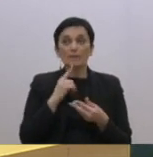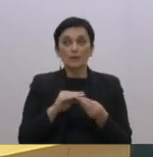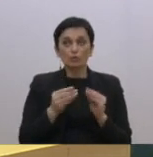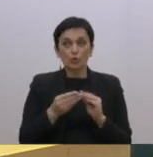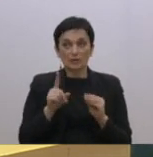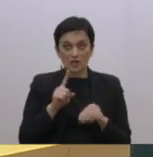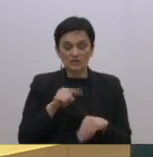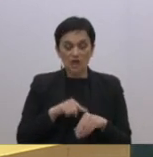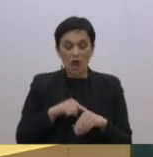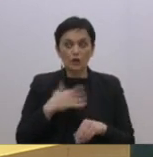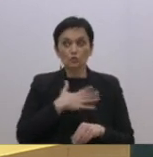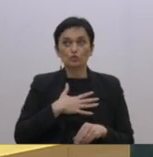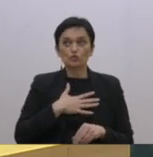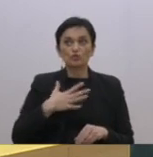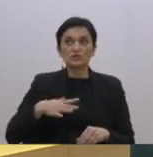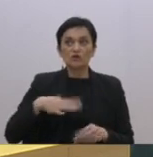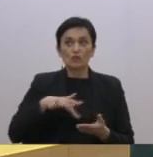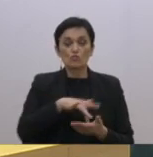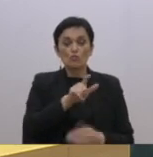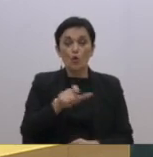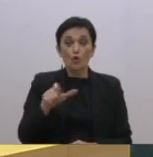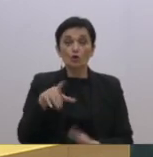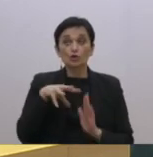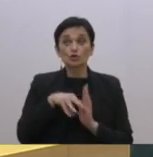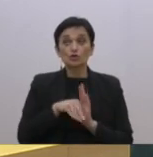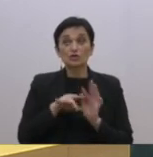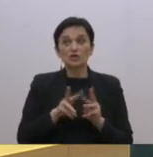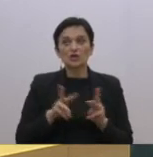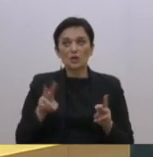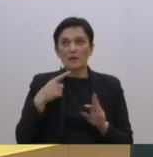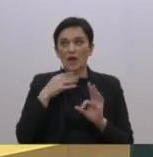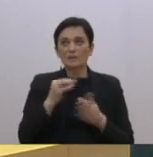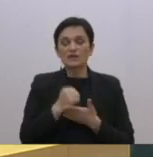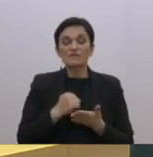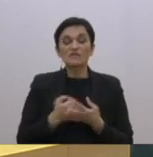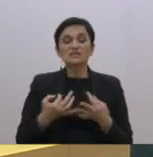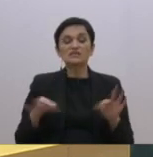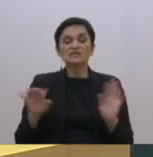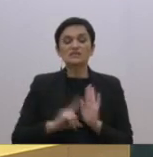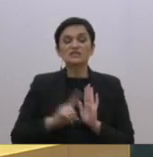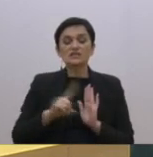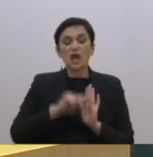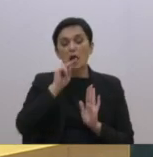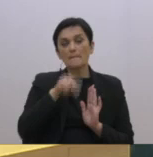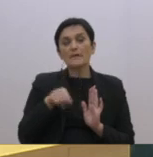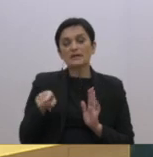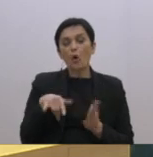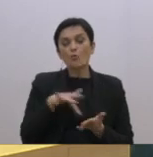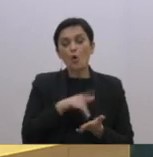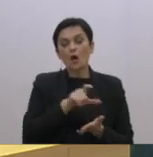რაც აწუხებს საქართველოს მოქალაქე. შინაგან საქმეთა მინისტრმა ახსენა ვიზა ლიბერალიზაციის ბრალიაო მოქალაქეები რომ